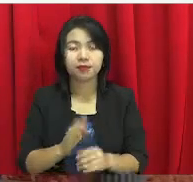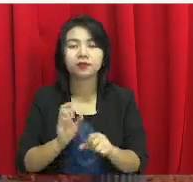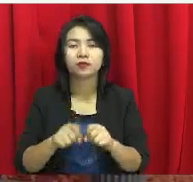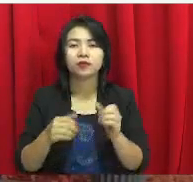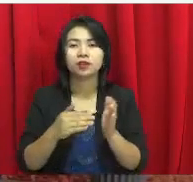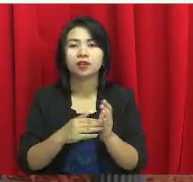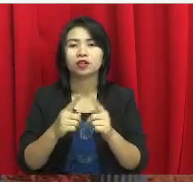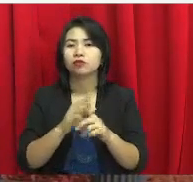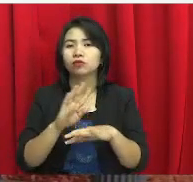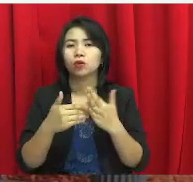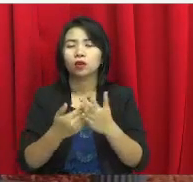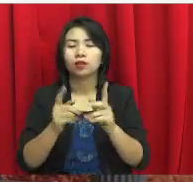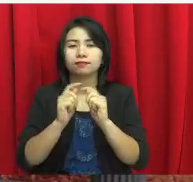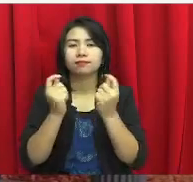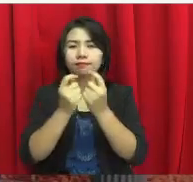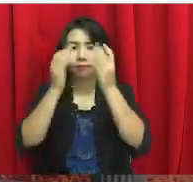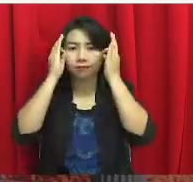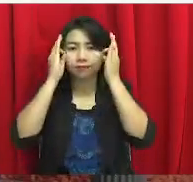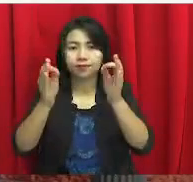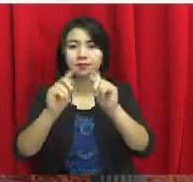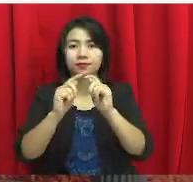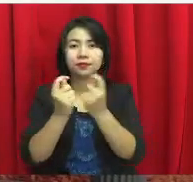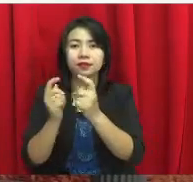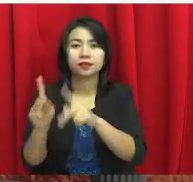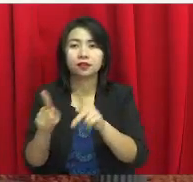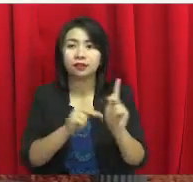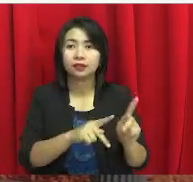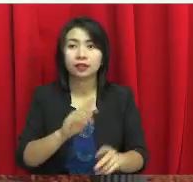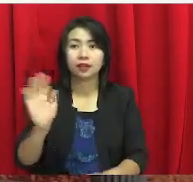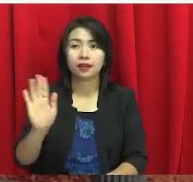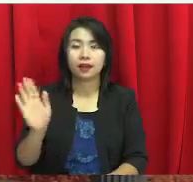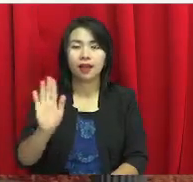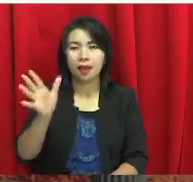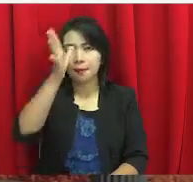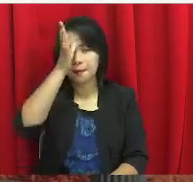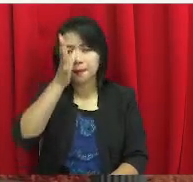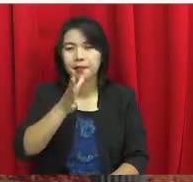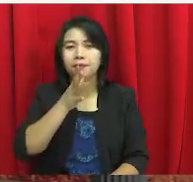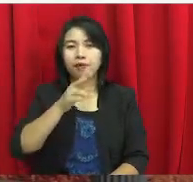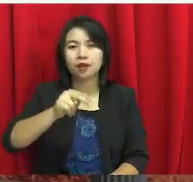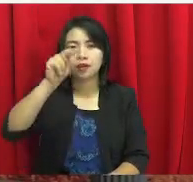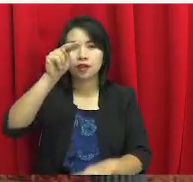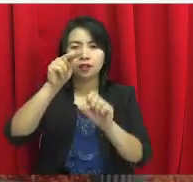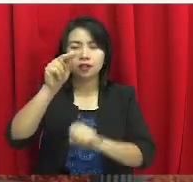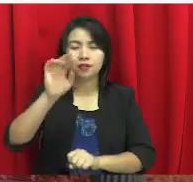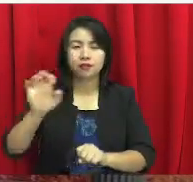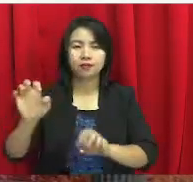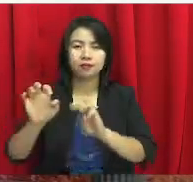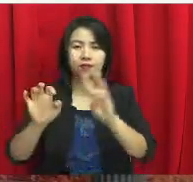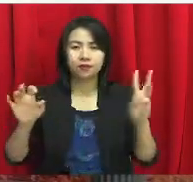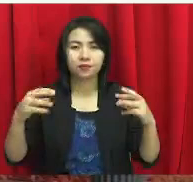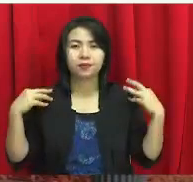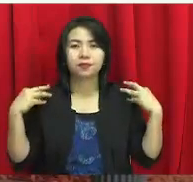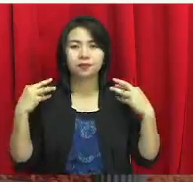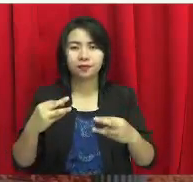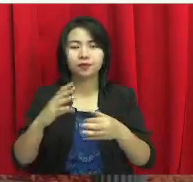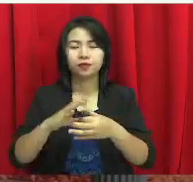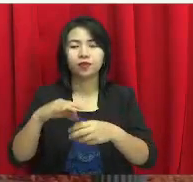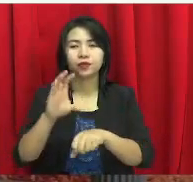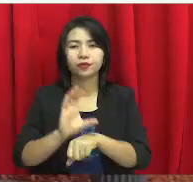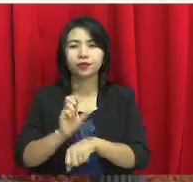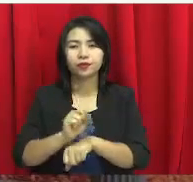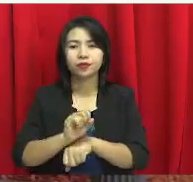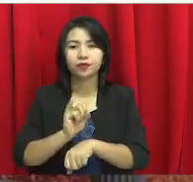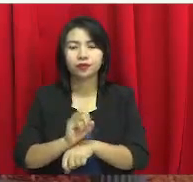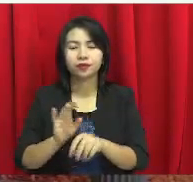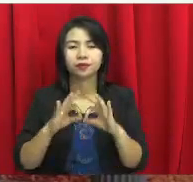sa lahat ng mga Team Focus, Team Preparation, Fathers, Mothers, North, South, East, and West Corner, members of the CSI family, let's continue